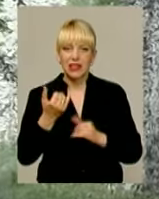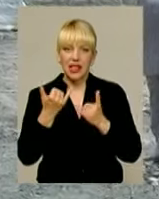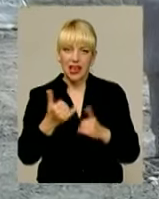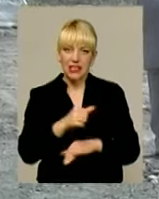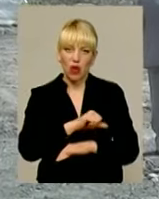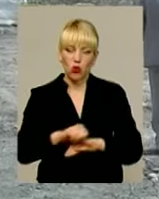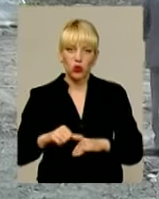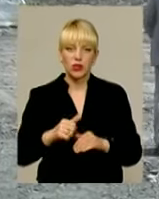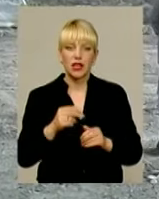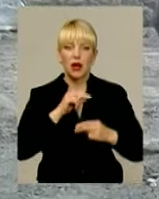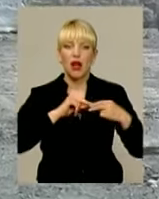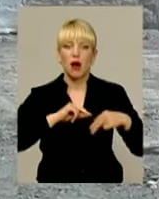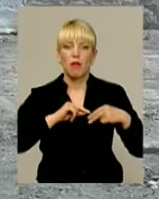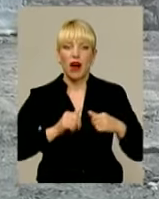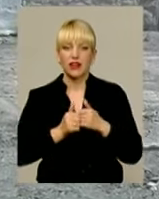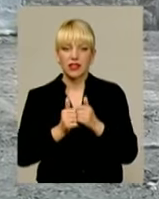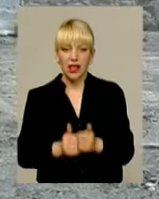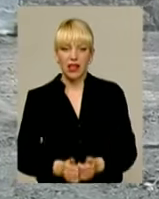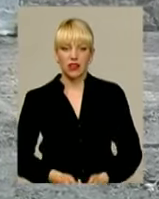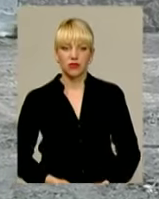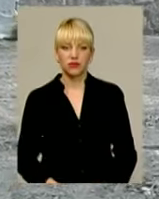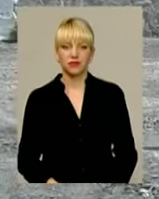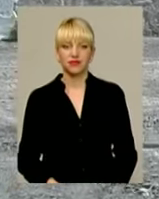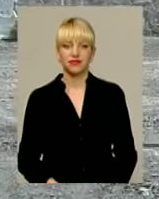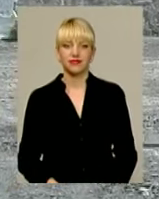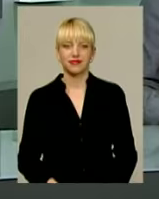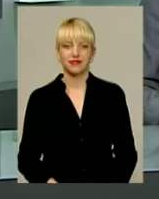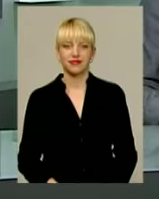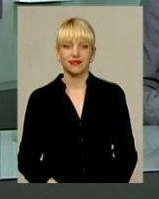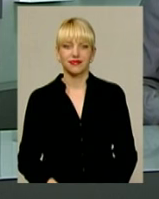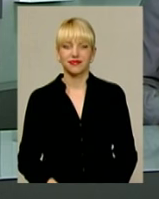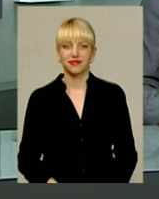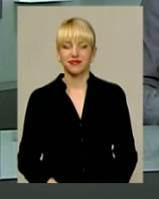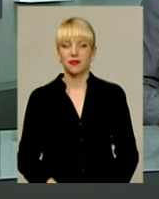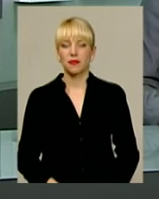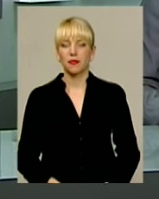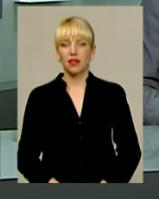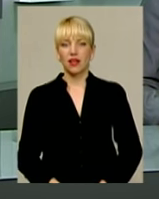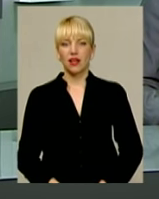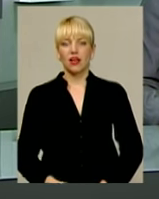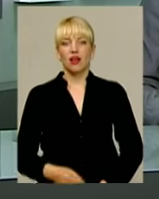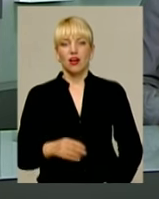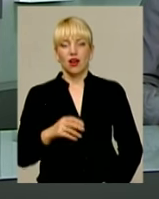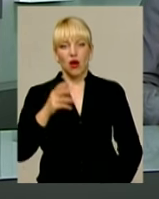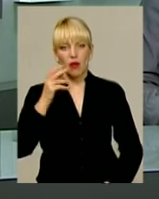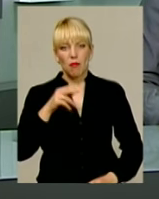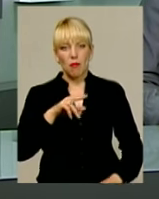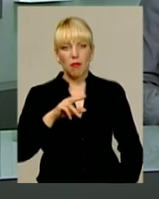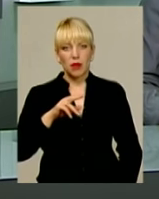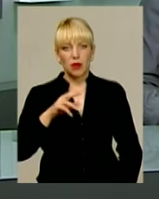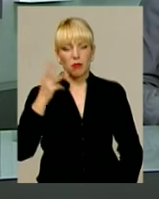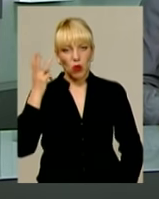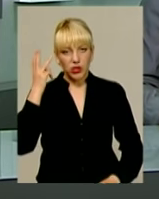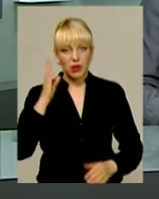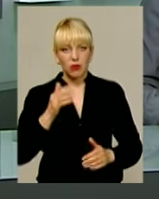Дерина Денисенко, Юрій Чорний, Володимир Паламар для інформаційного випуску. Аперлина Поділля позмагається за звання